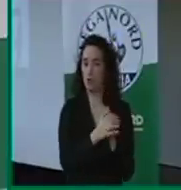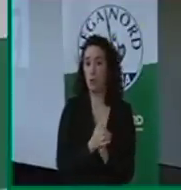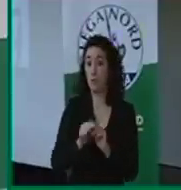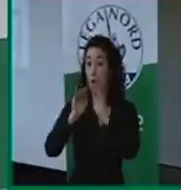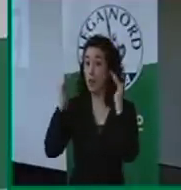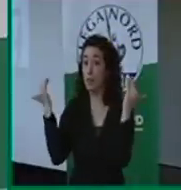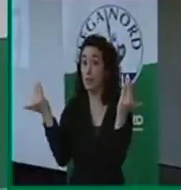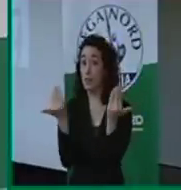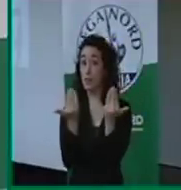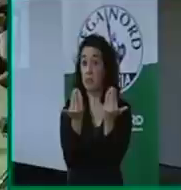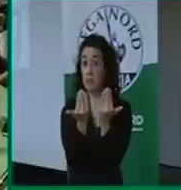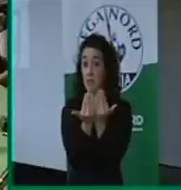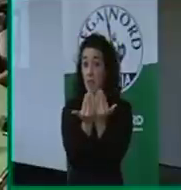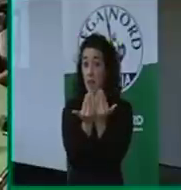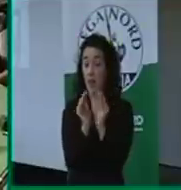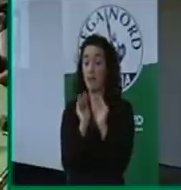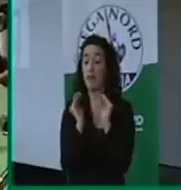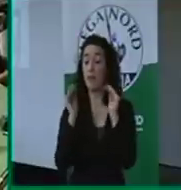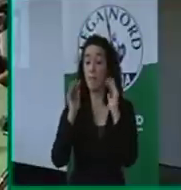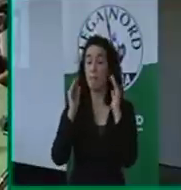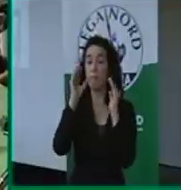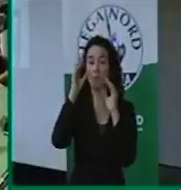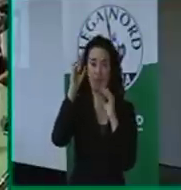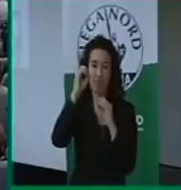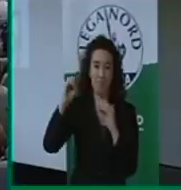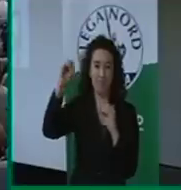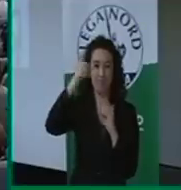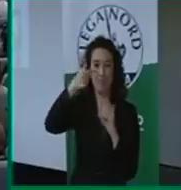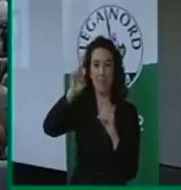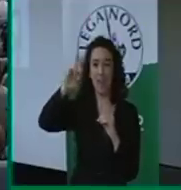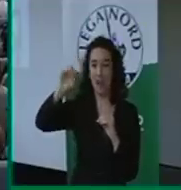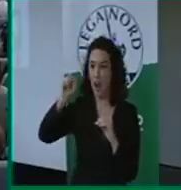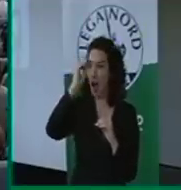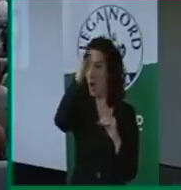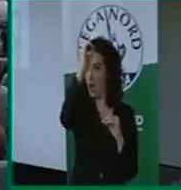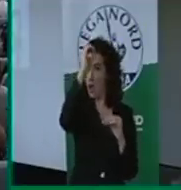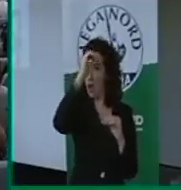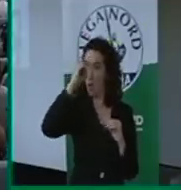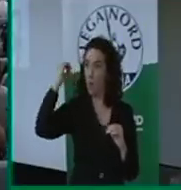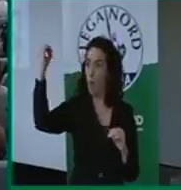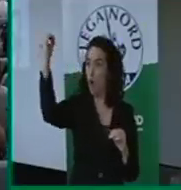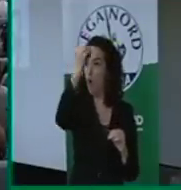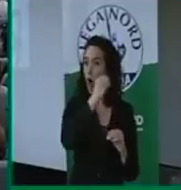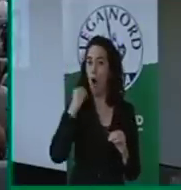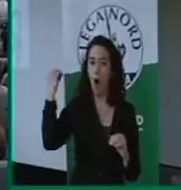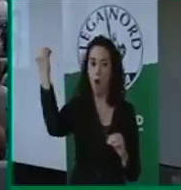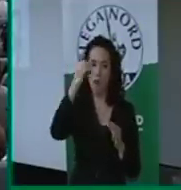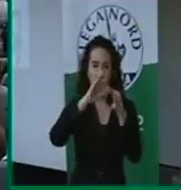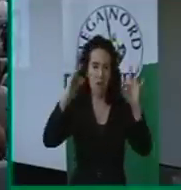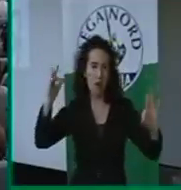al centro del mondo e che addirittura si muova è preposizione assurda e